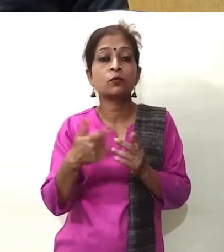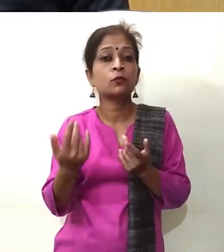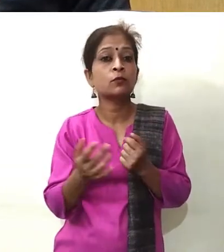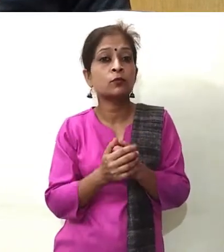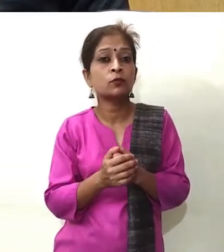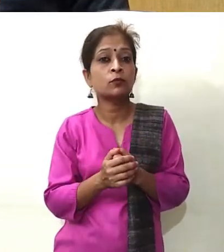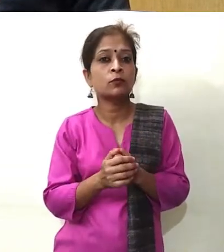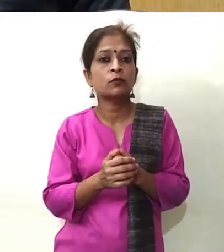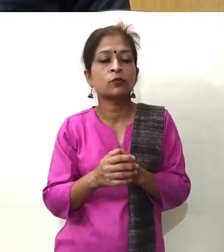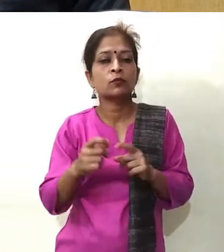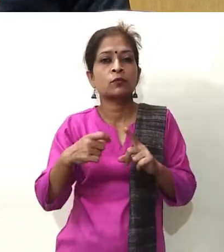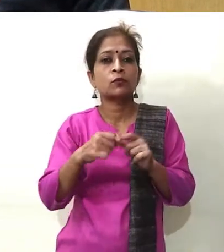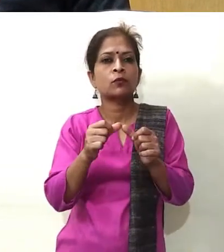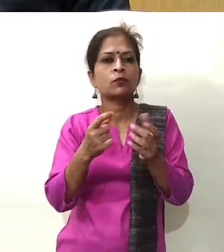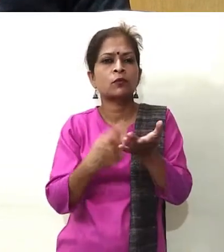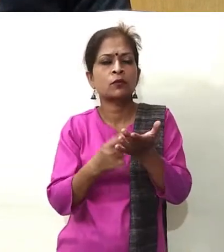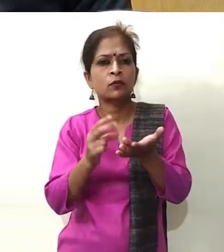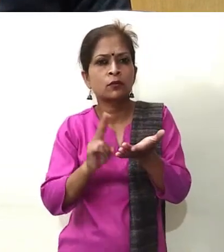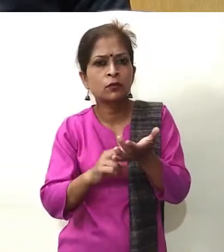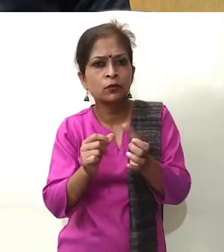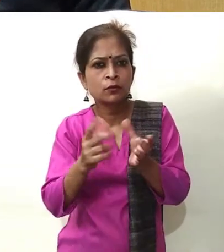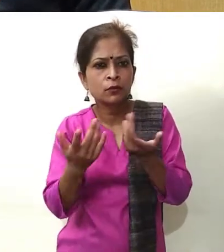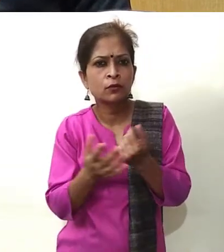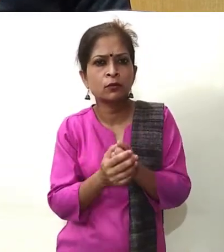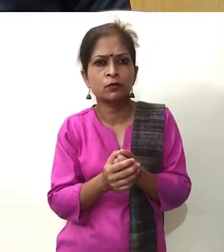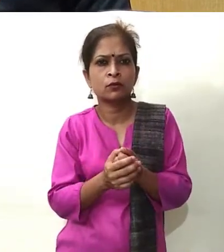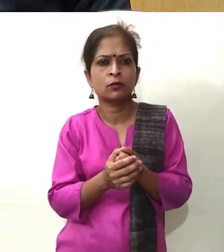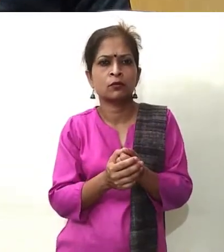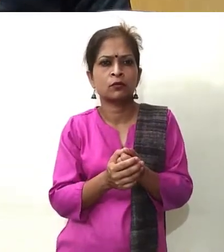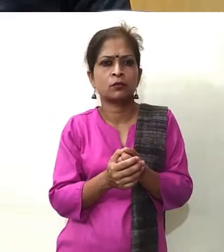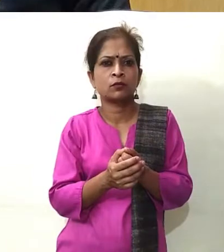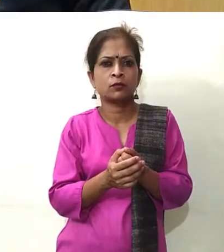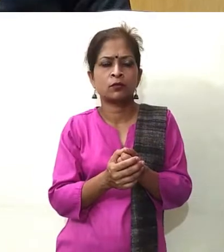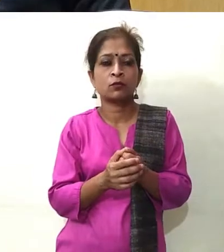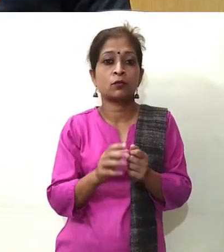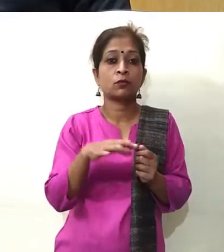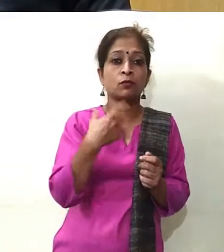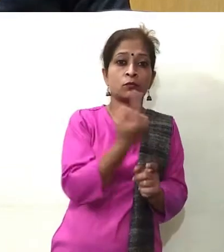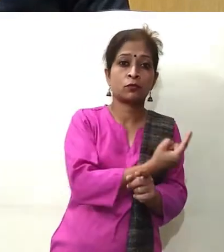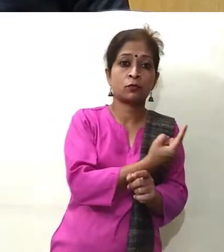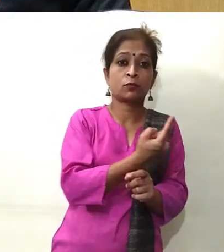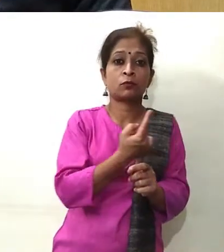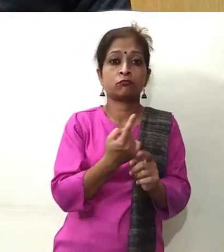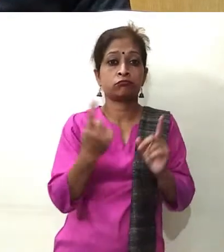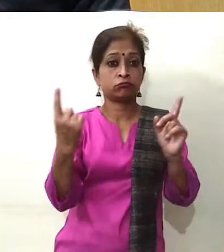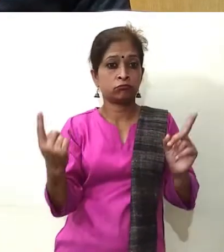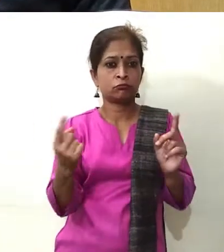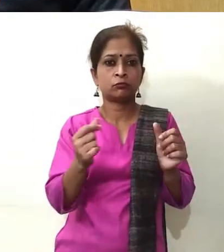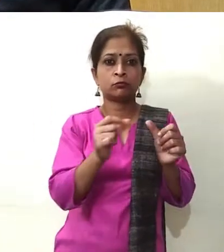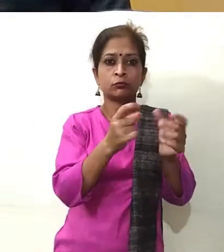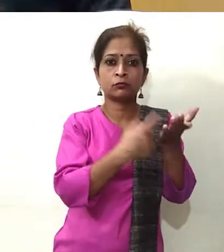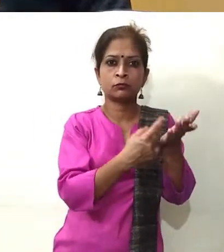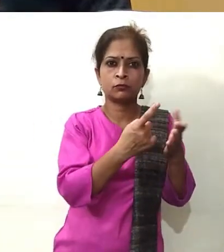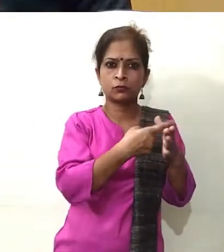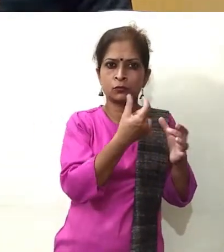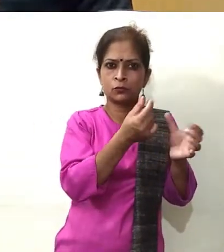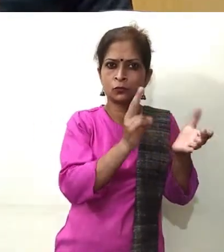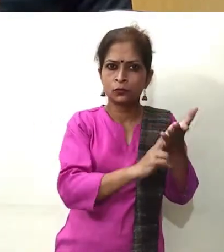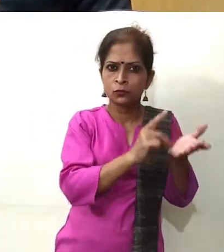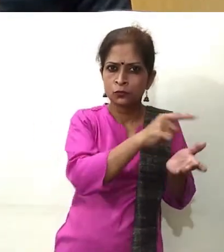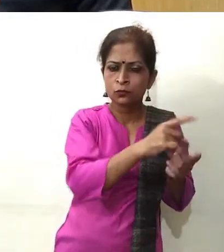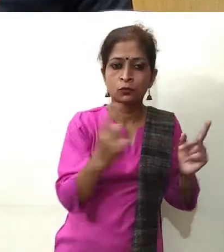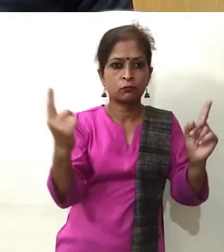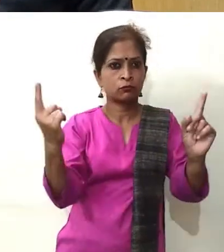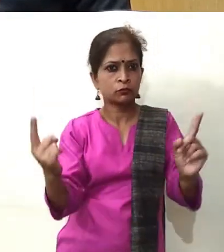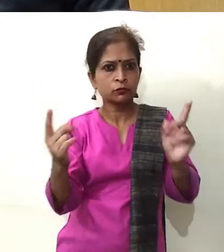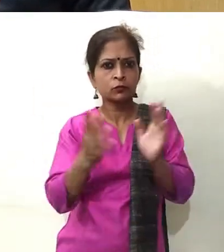कर्ण पर्व चल रहा था जी। तो अर्जुन कर्ण के सामने आया, बड़ा क्रोधित रहता था उससे और बार बार